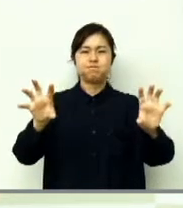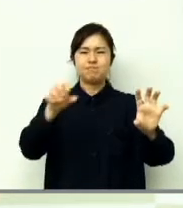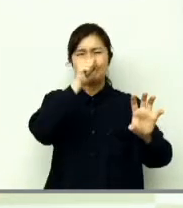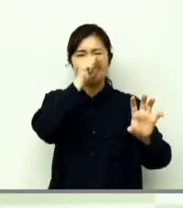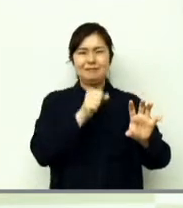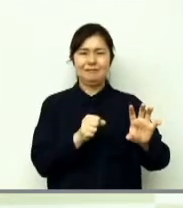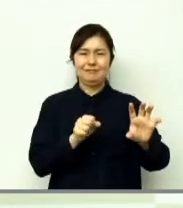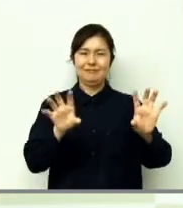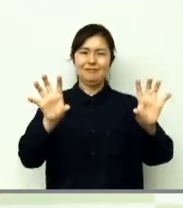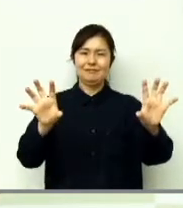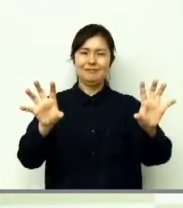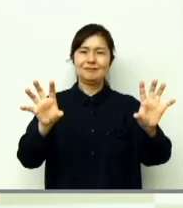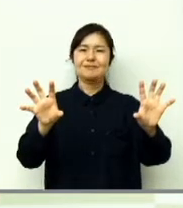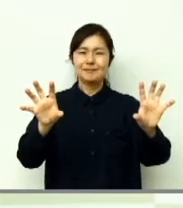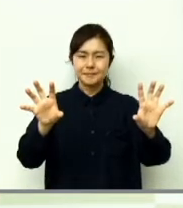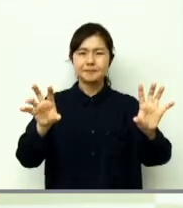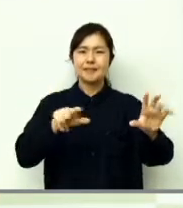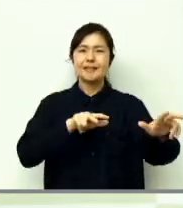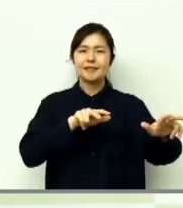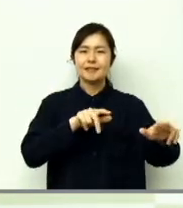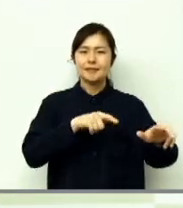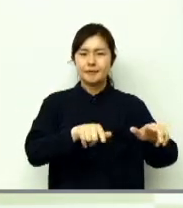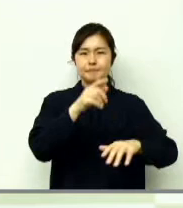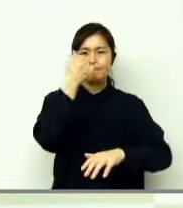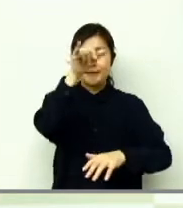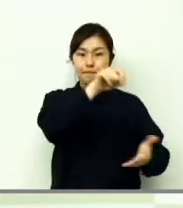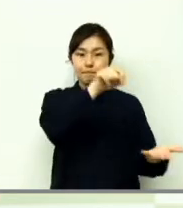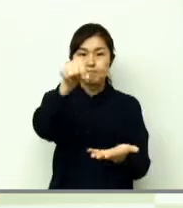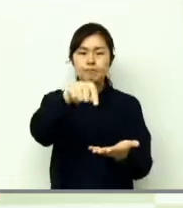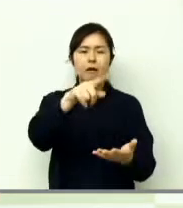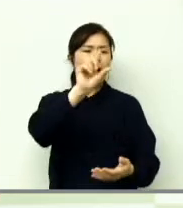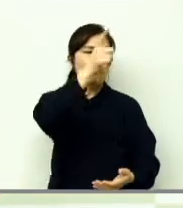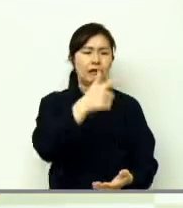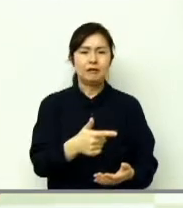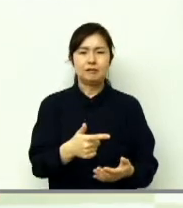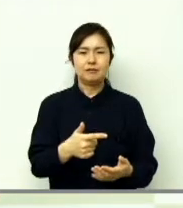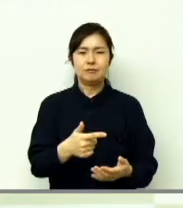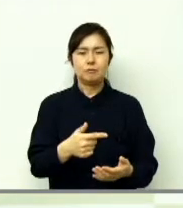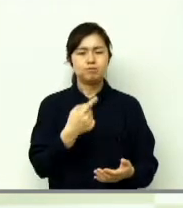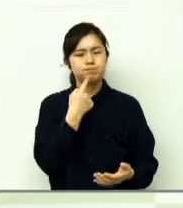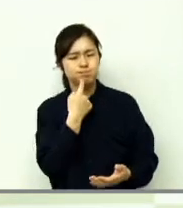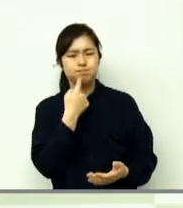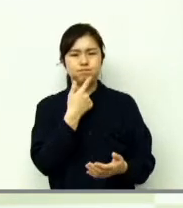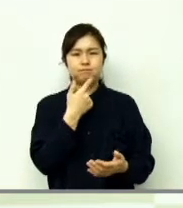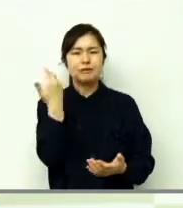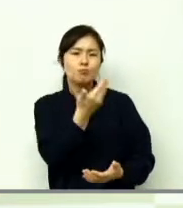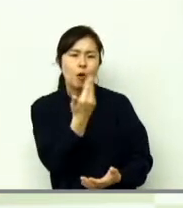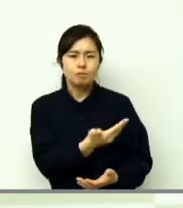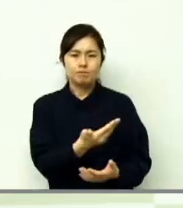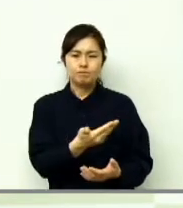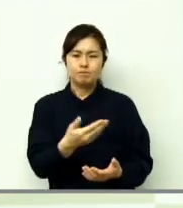塊がですね、政策論争を通じて、国民の皆さんに、